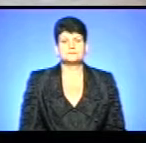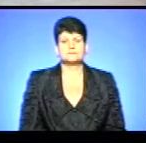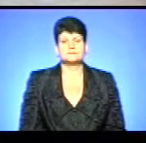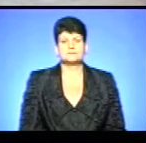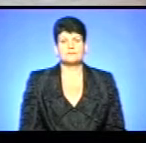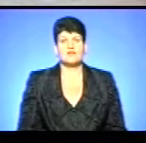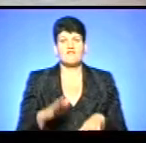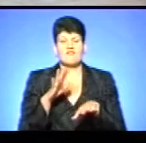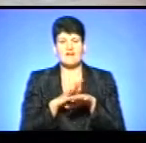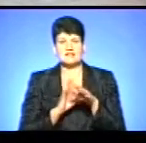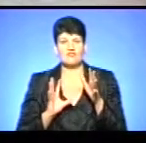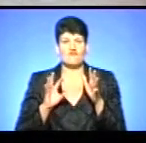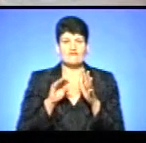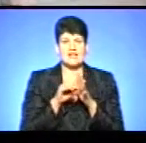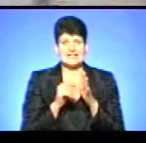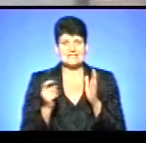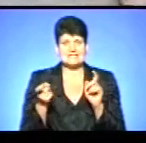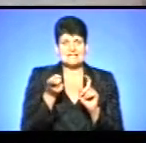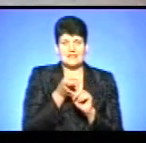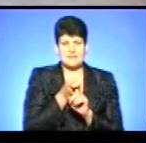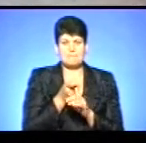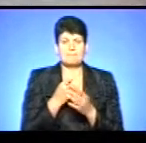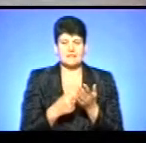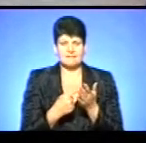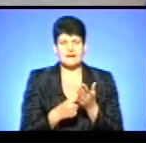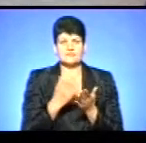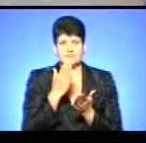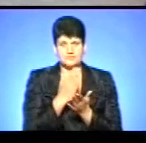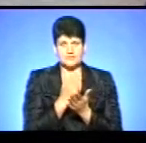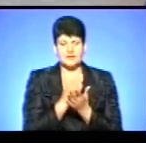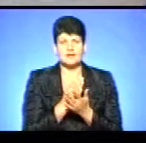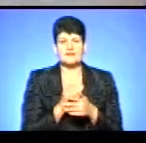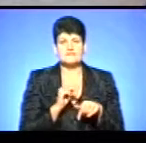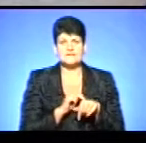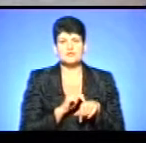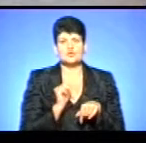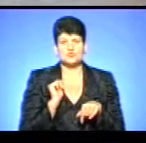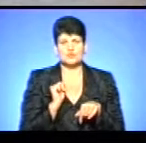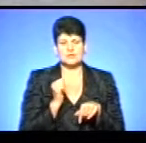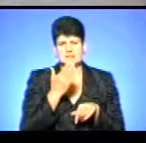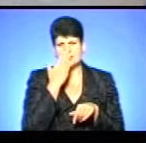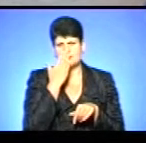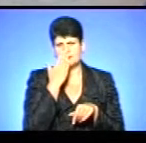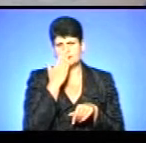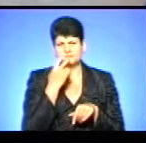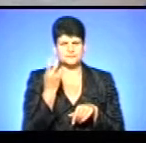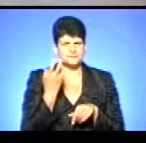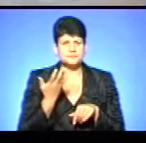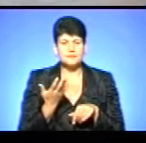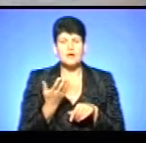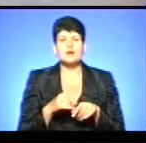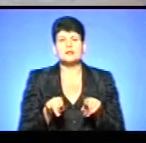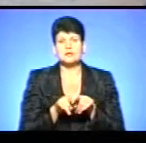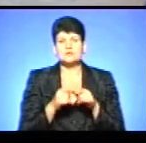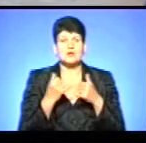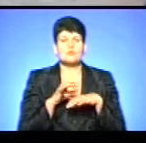Факт врізки підтвердився, також дощовий колектор, також відчутно різкий неприємний запах. На даний момент